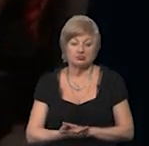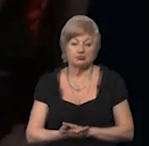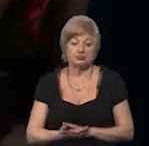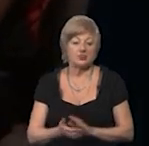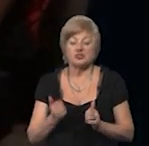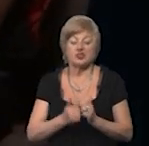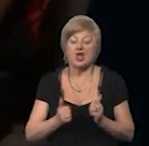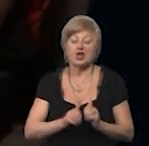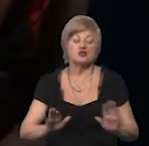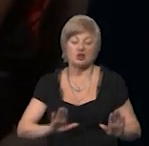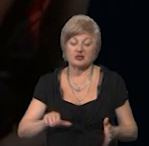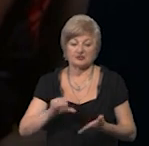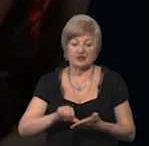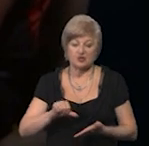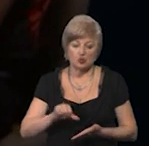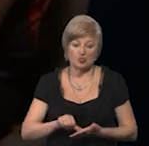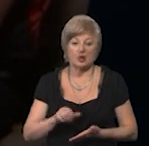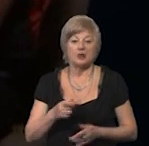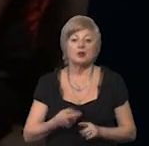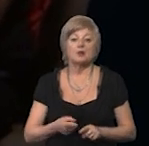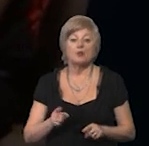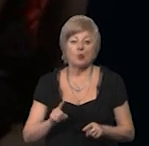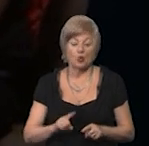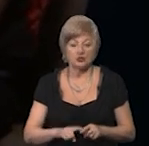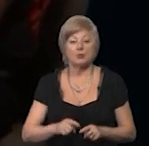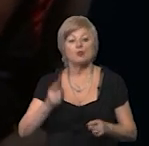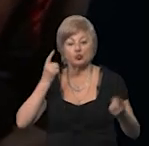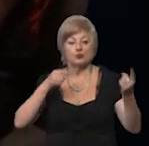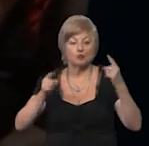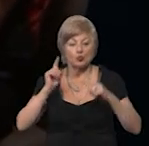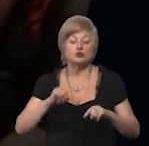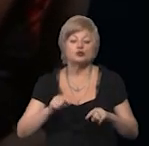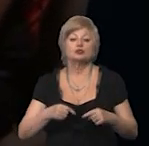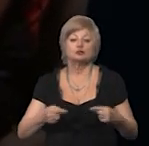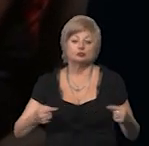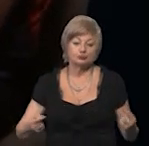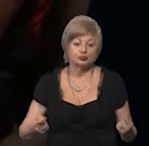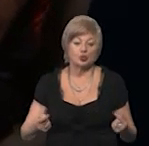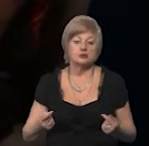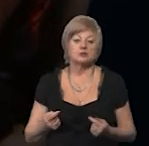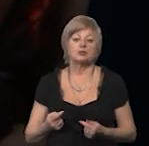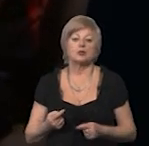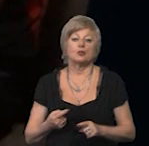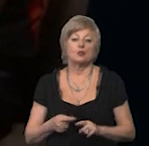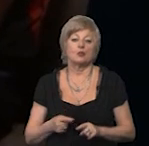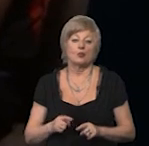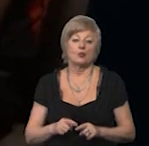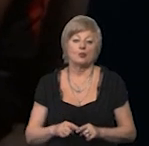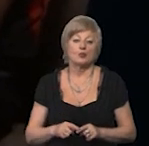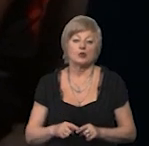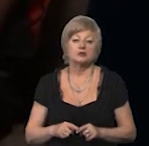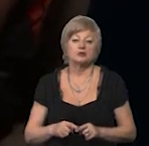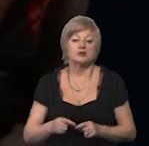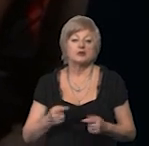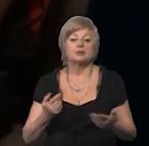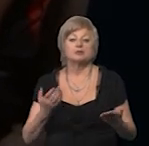начальством, скажімо так, да? От. І тому з творчістю так не дуже. Тому весь потенціал перейшов. Ну, він не може кудись.